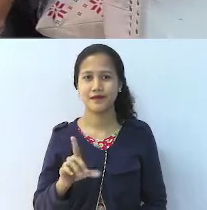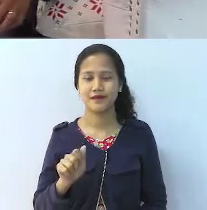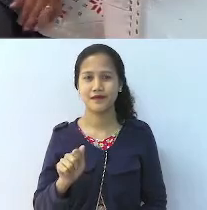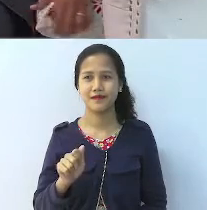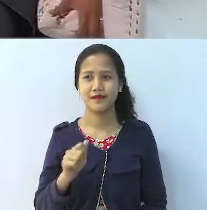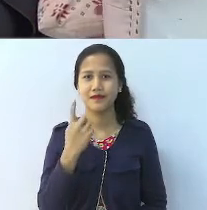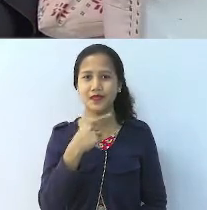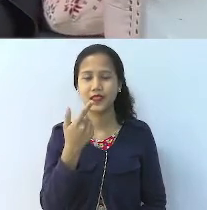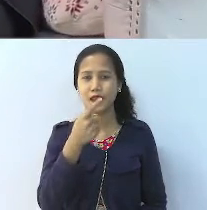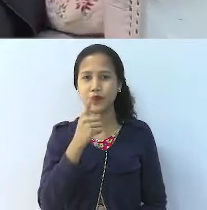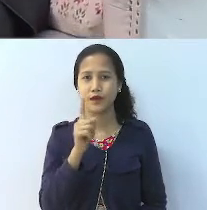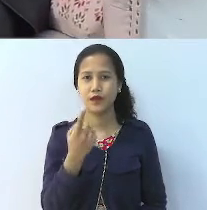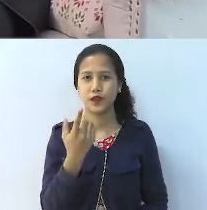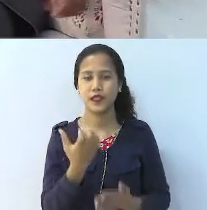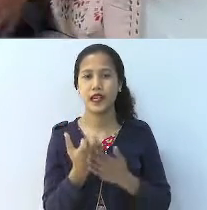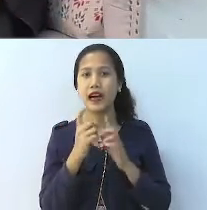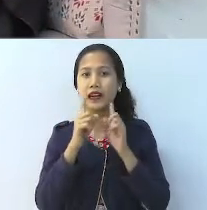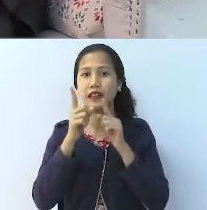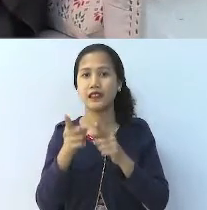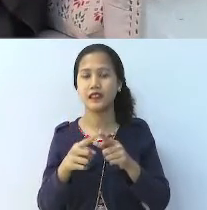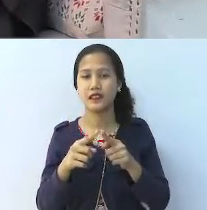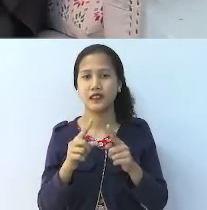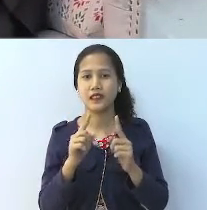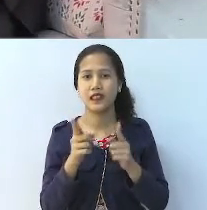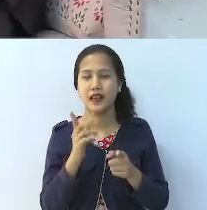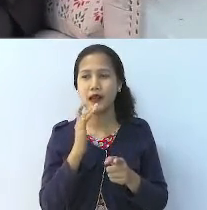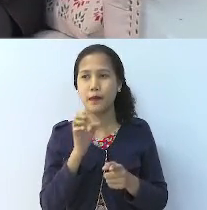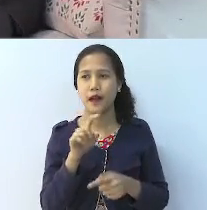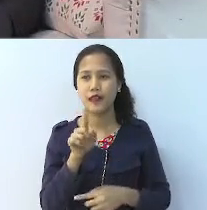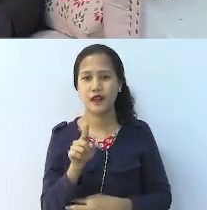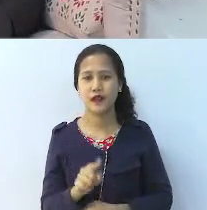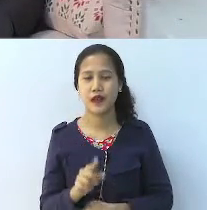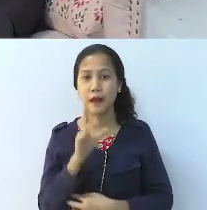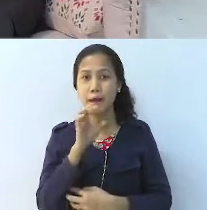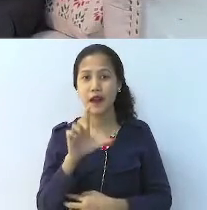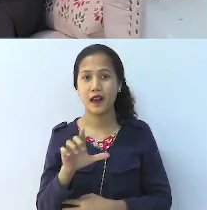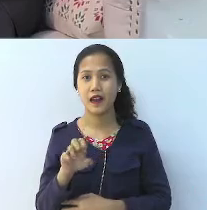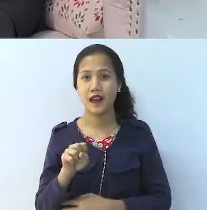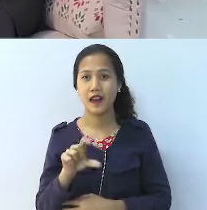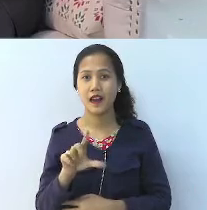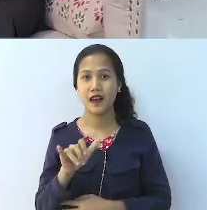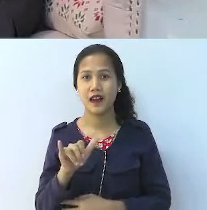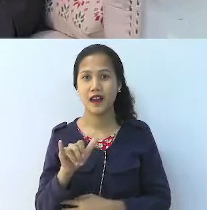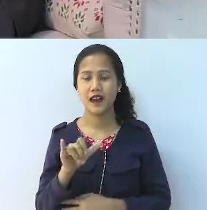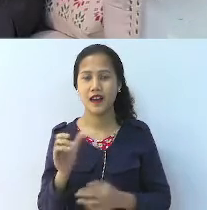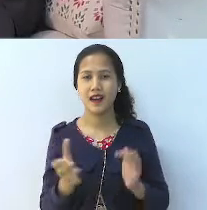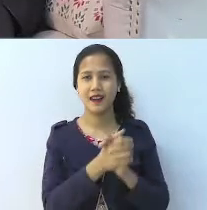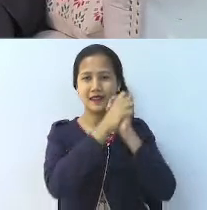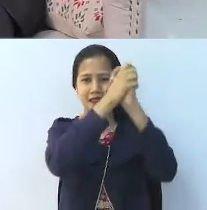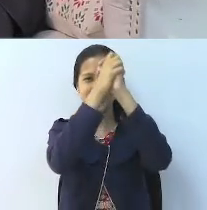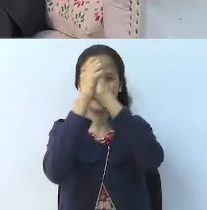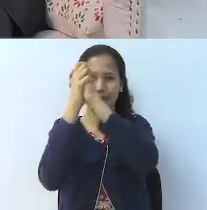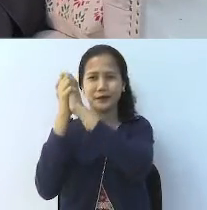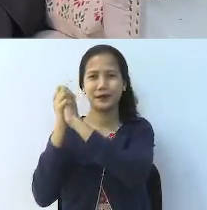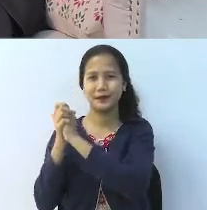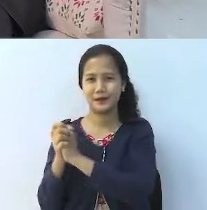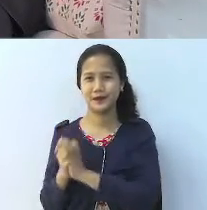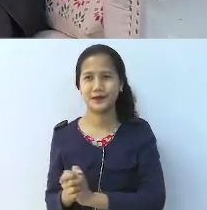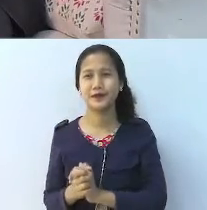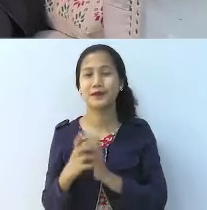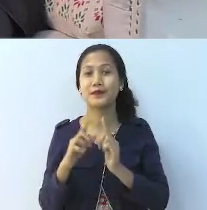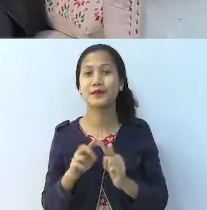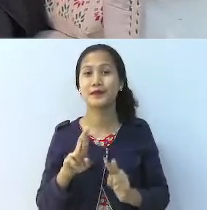Teeth grinding daw, sabi ni Ma'am Reda Salem. Oh. Siya pa nauna. Yan. So, again, ito na po. Panalo